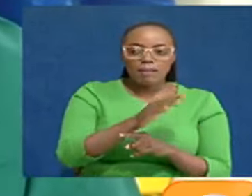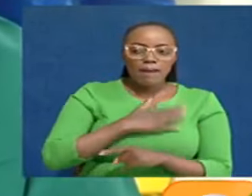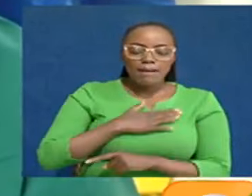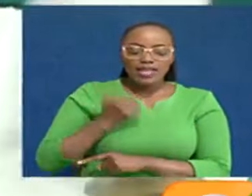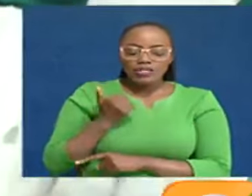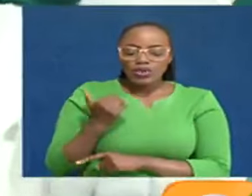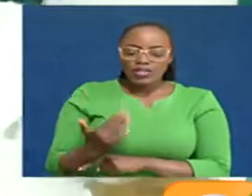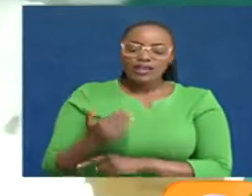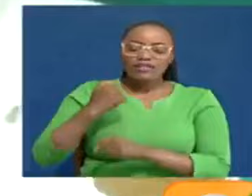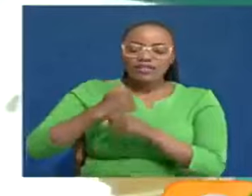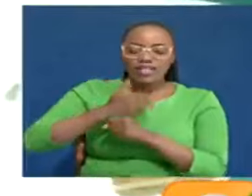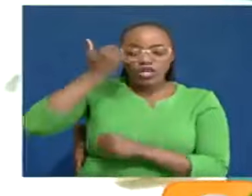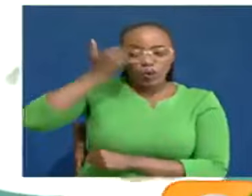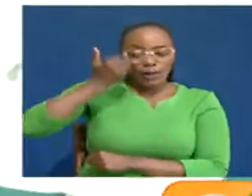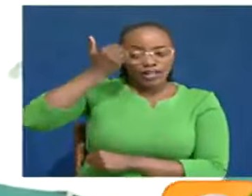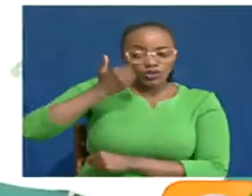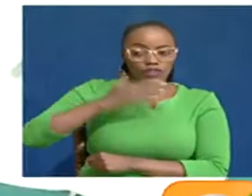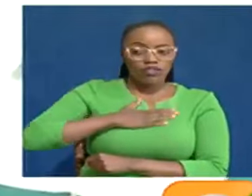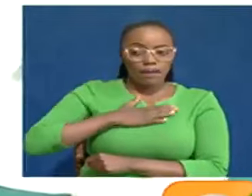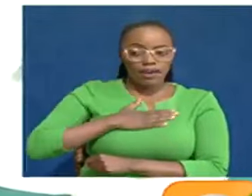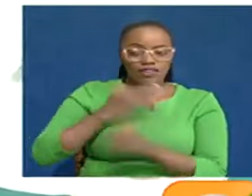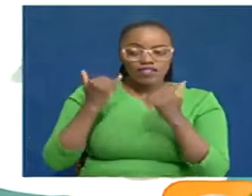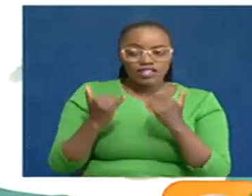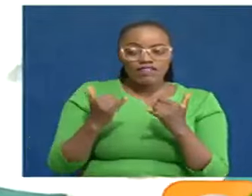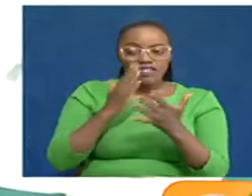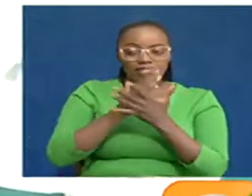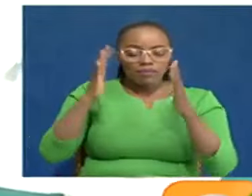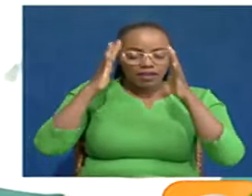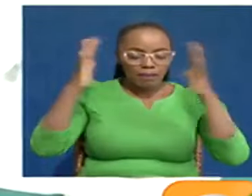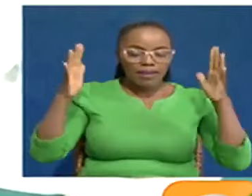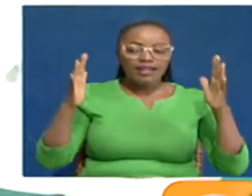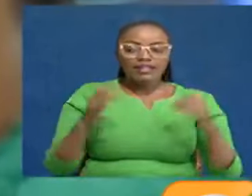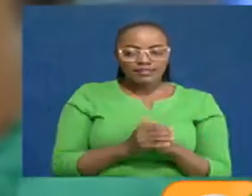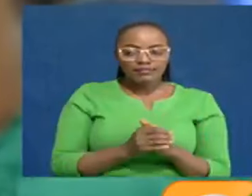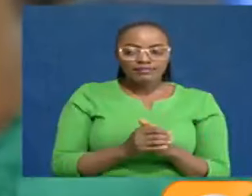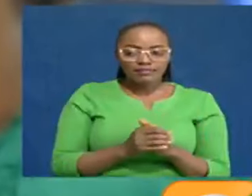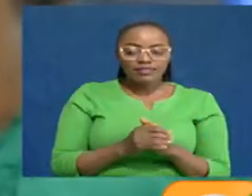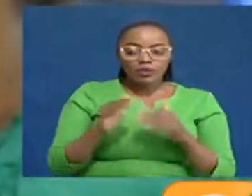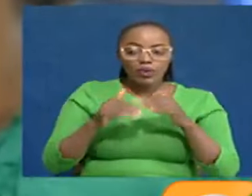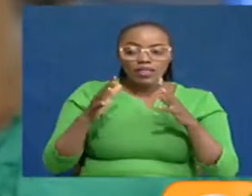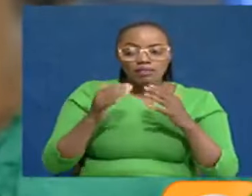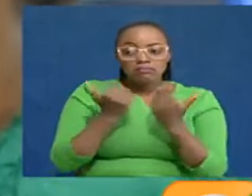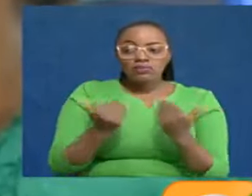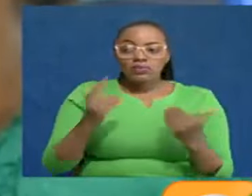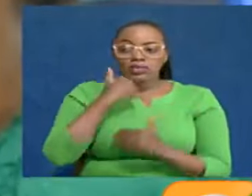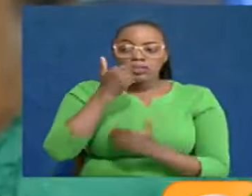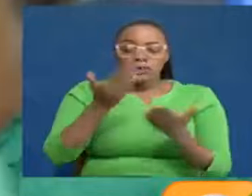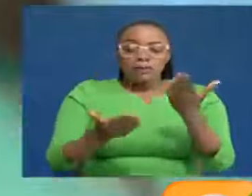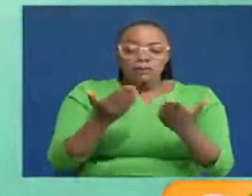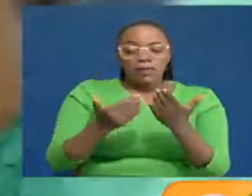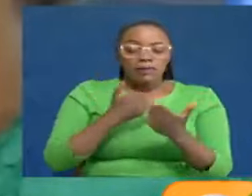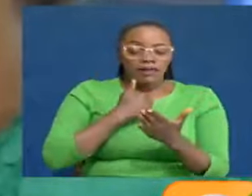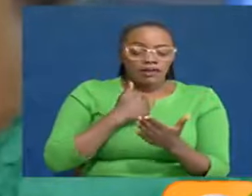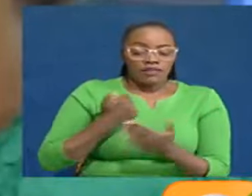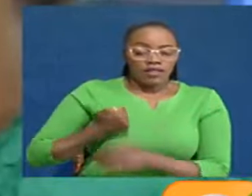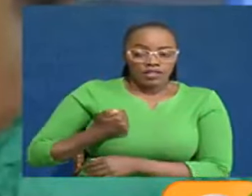wangu amenifanyia operation. Sasa ilikuwa ni jambo kubwa sana kwake. Kwa wale watoto ambao